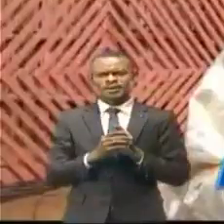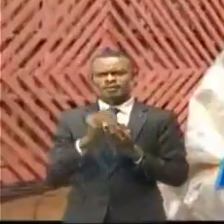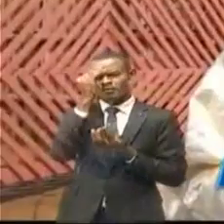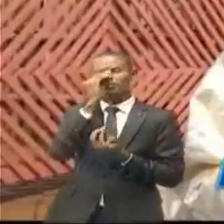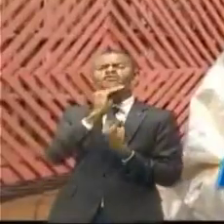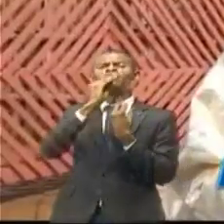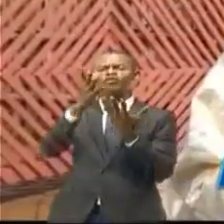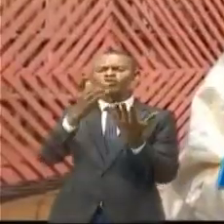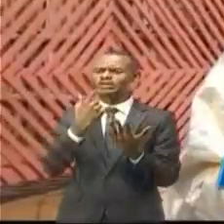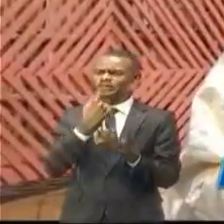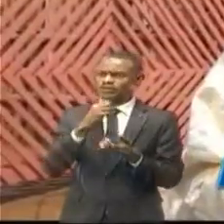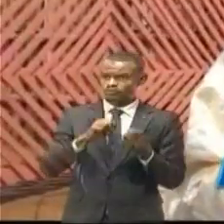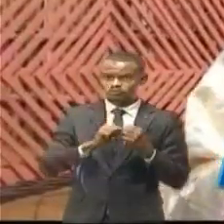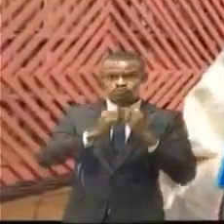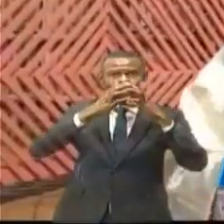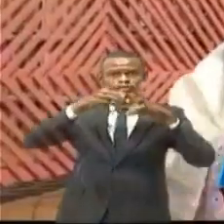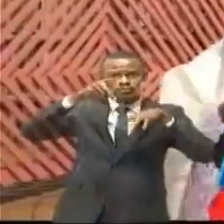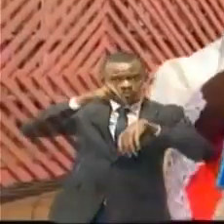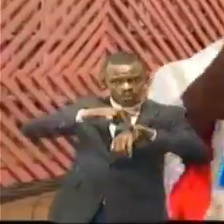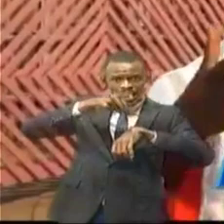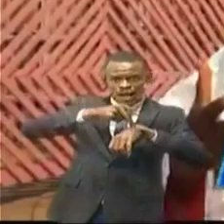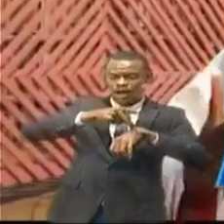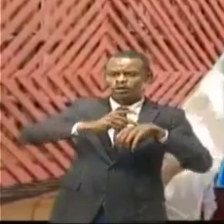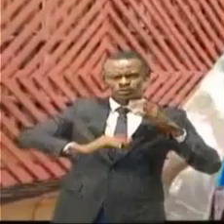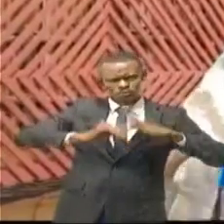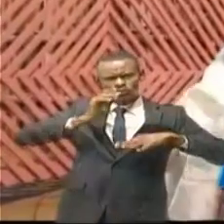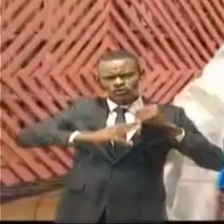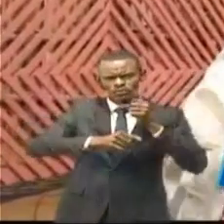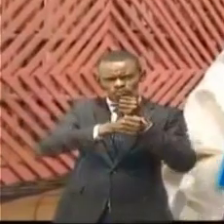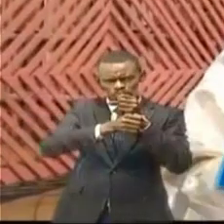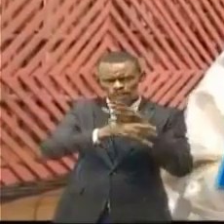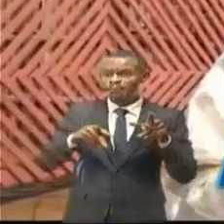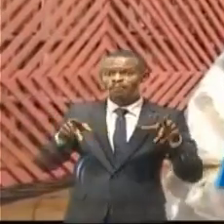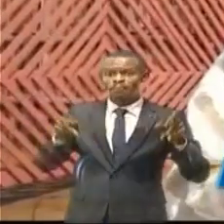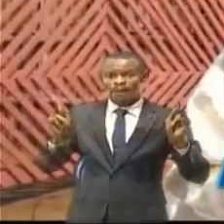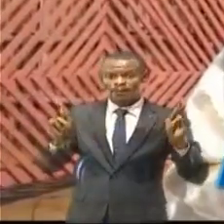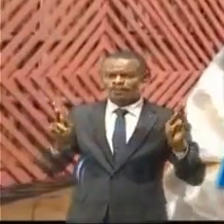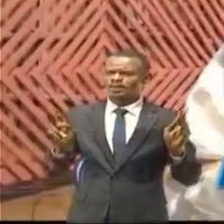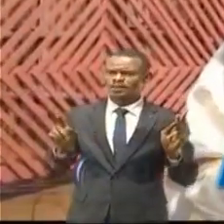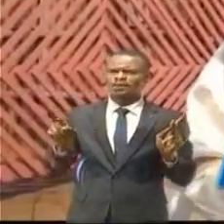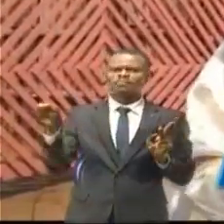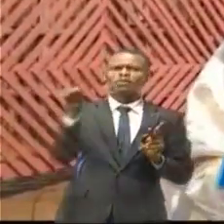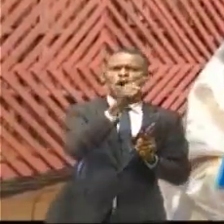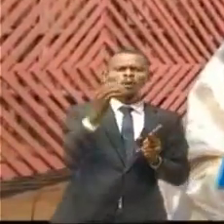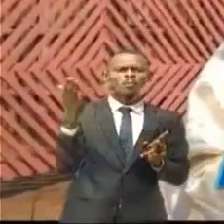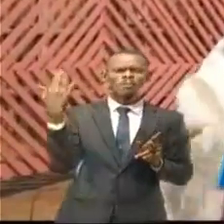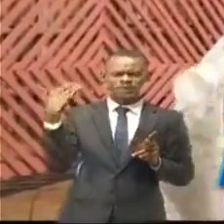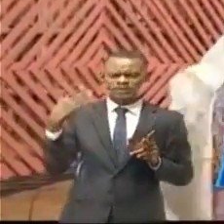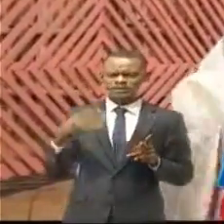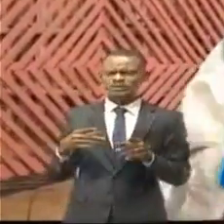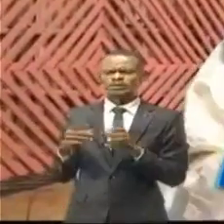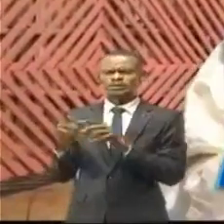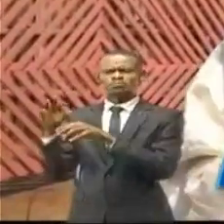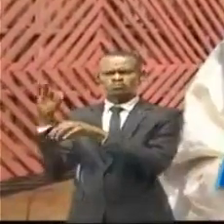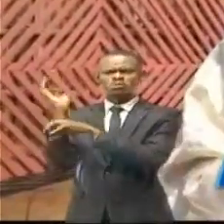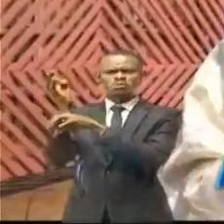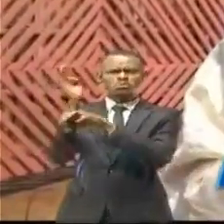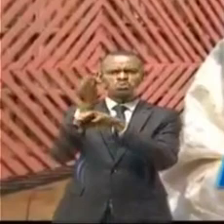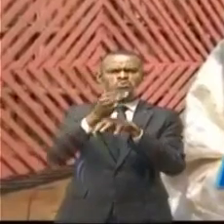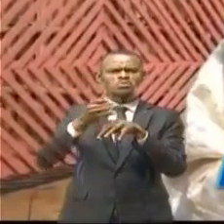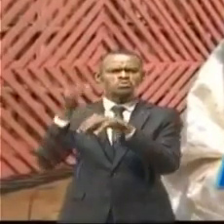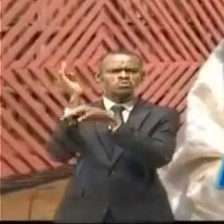comme une nouvelle faisant partie du travail que eux ils font pour faire connaître le